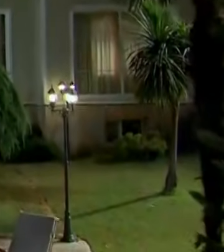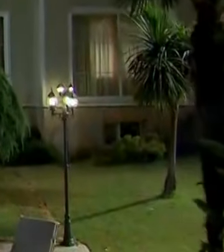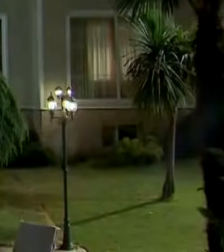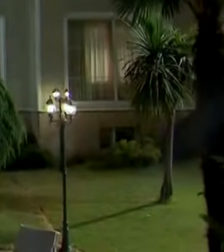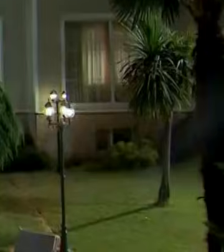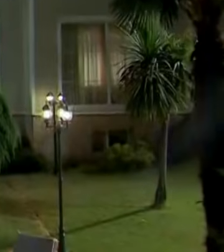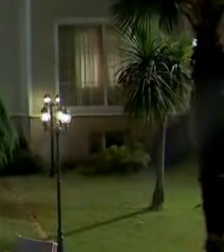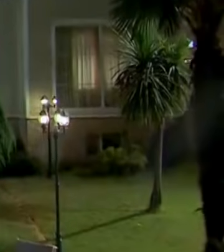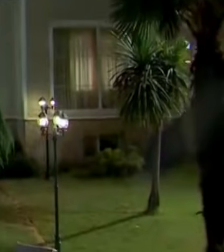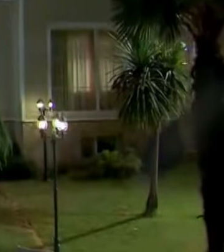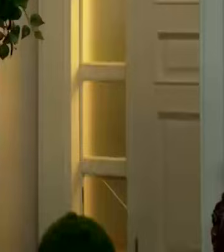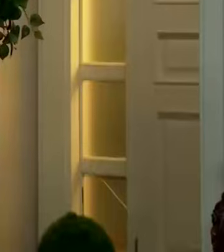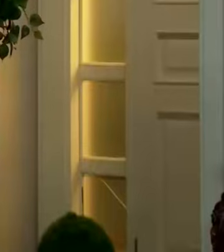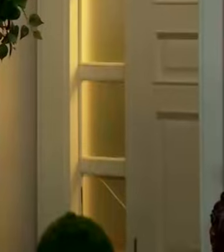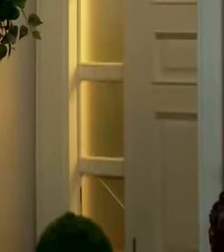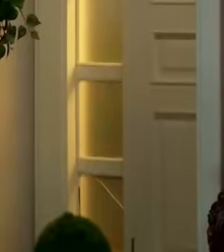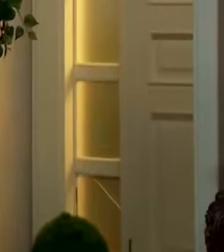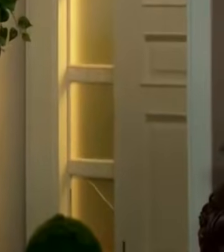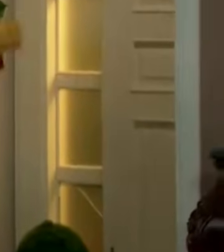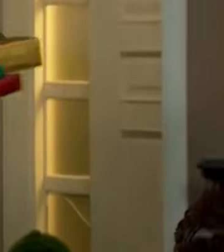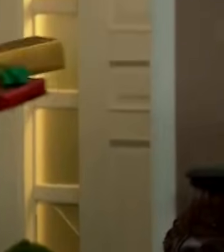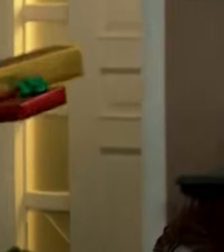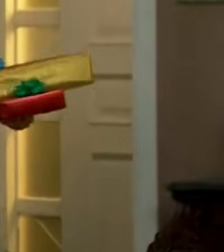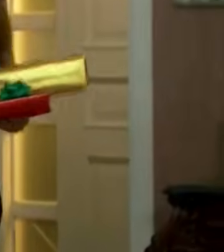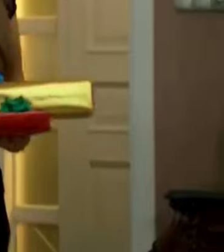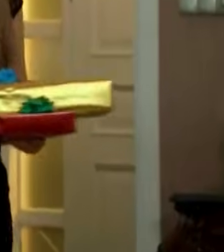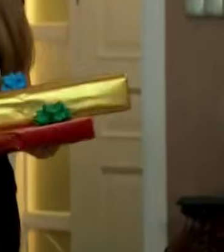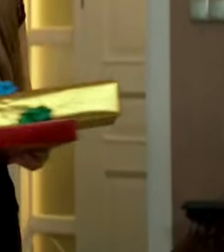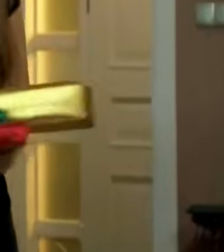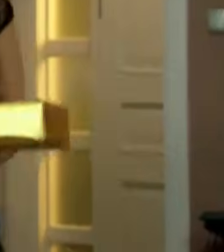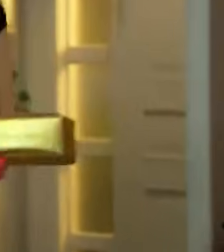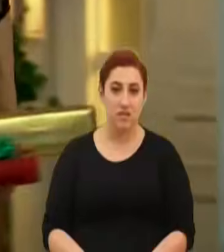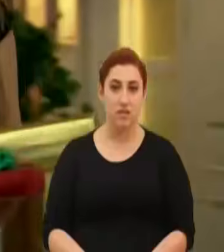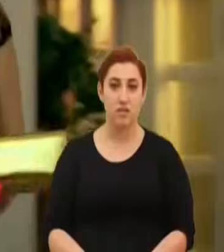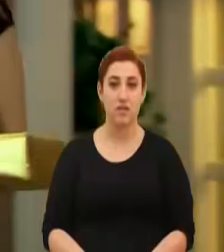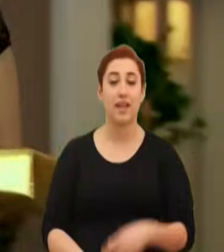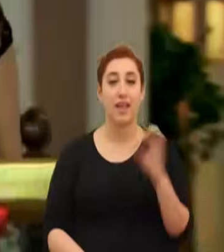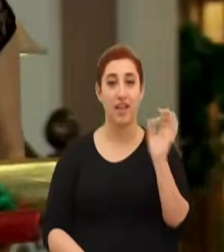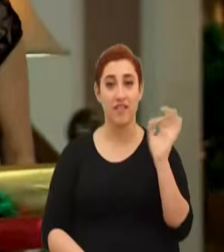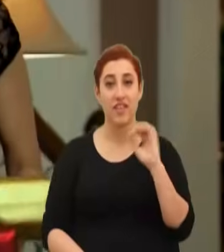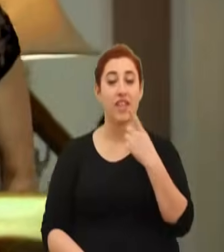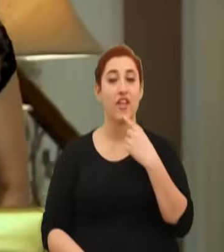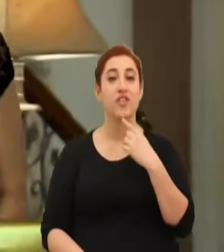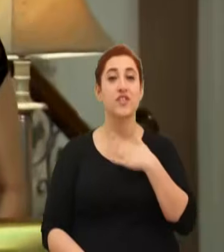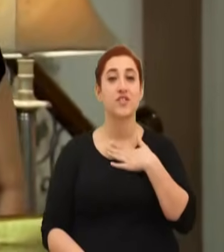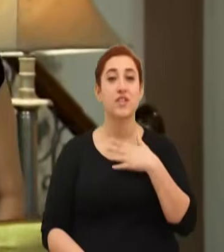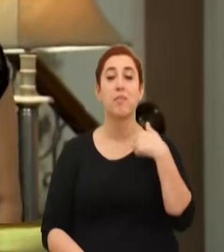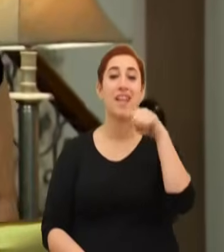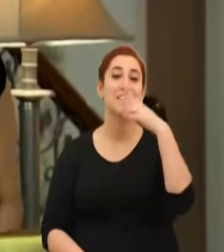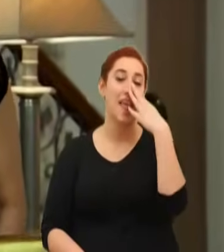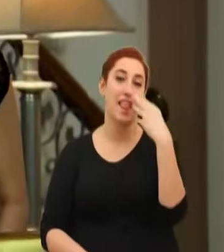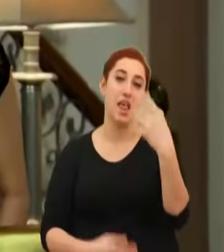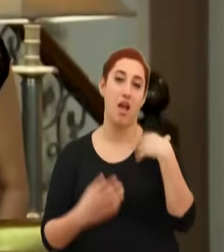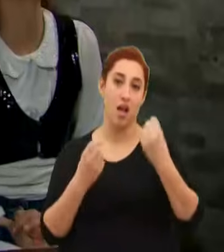Gece vakti villanın havuz tarafından görünümü. Rüyam elinde hediye paketleriyle salona girdi. Evet tatlışkolar, ben de